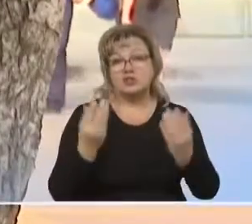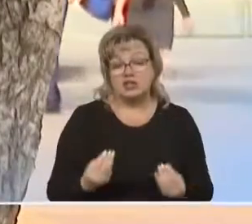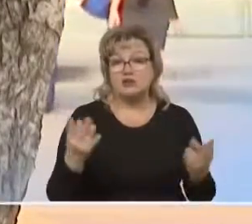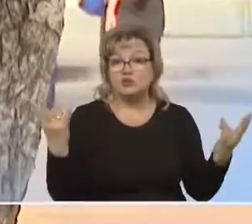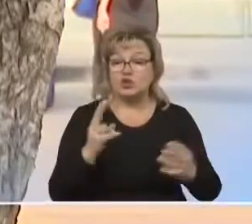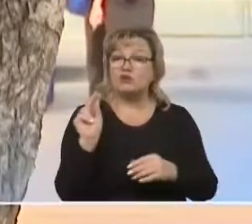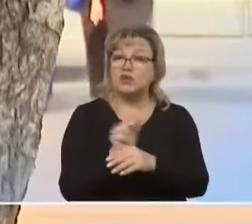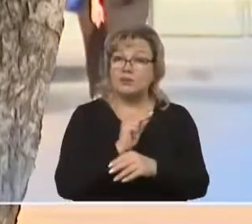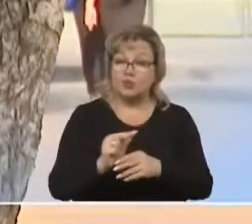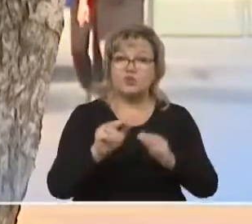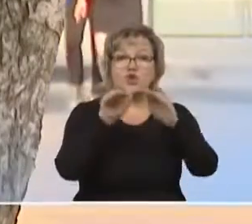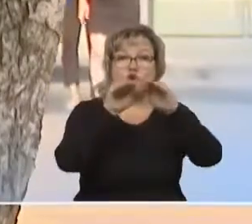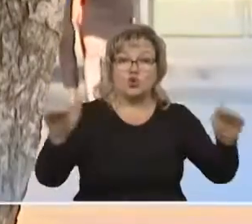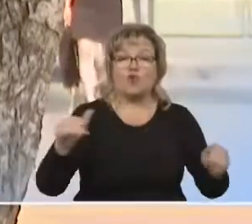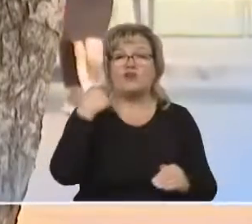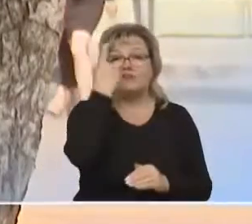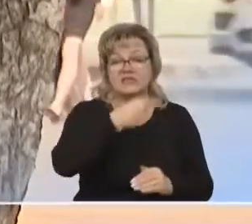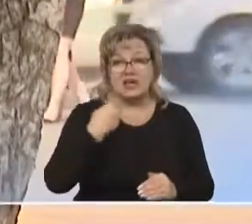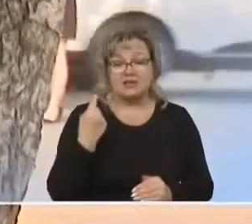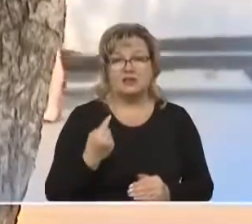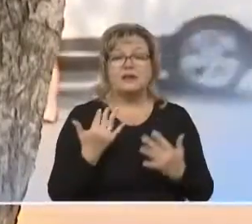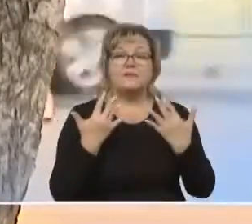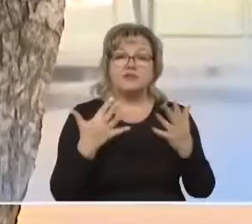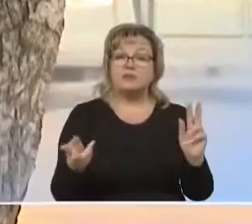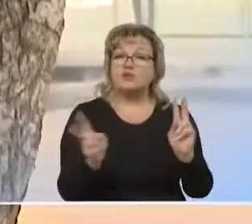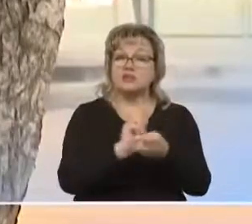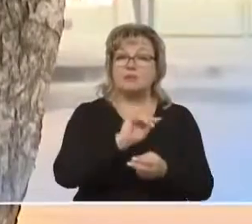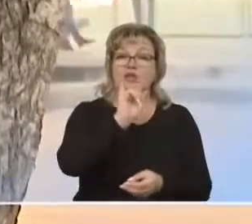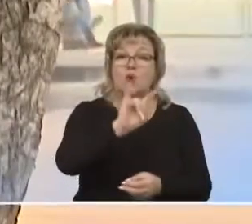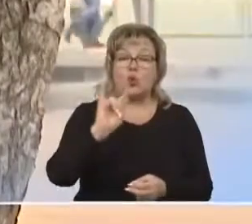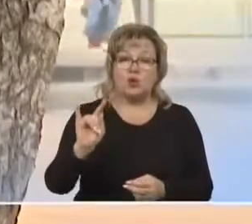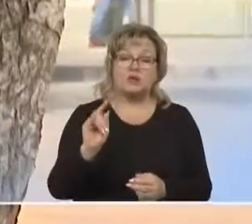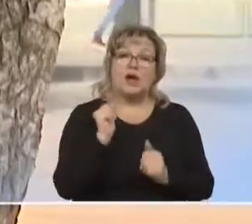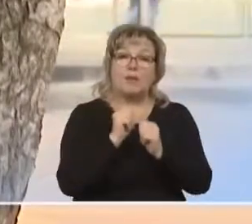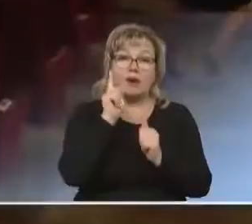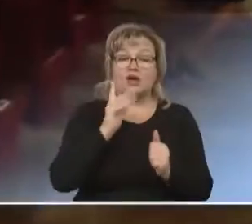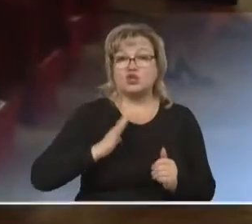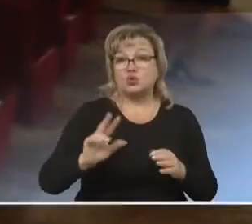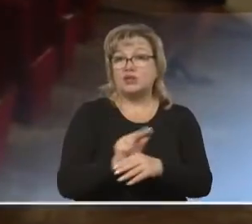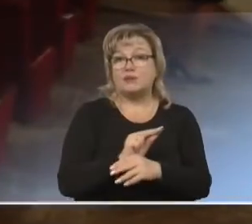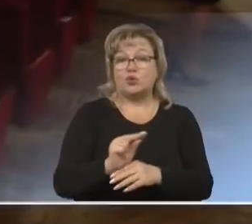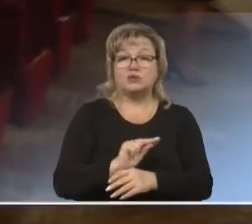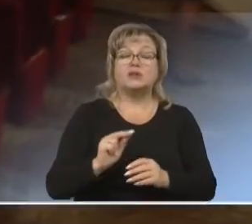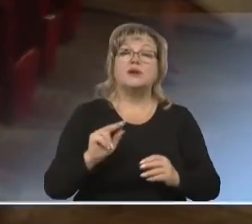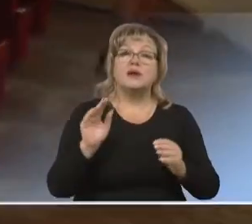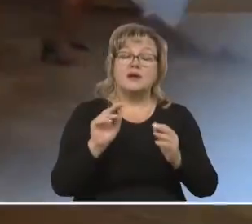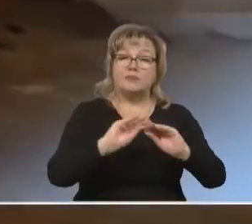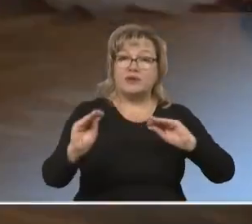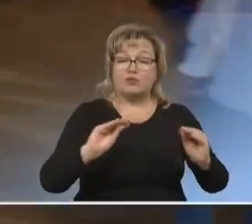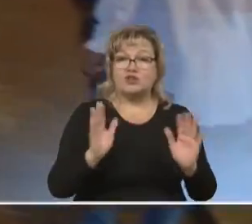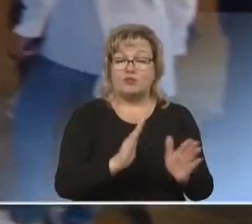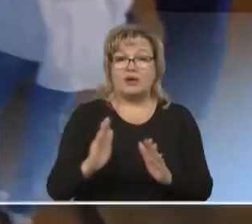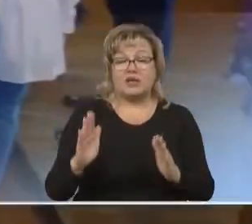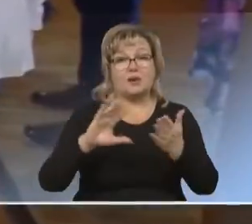нуждается ремонт кровли, фасадов, требуется замена окон. А пока ждут ремонта, изо всех сил приводят в порядок помещение